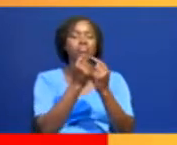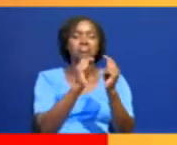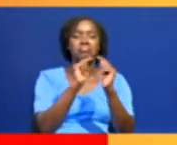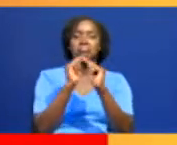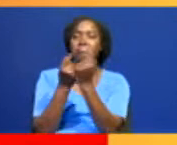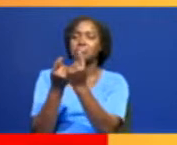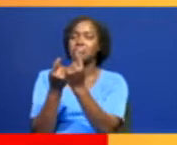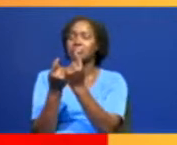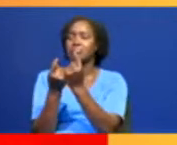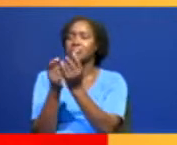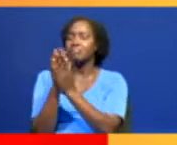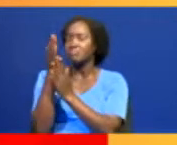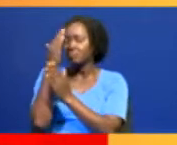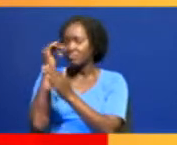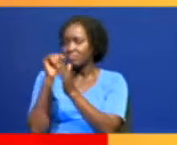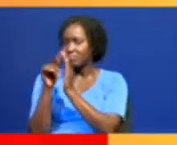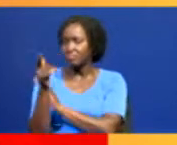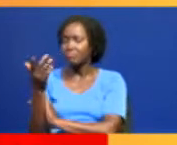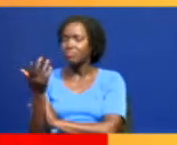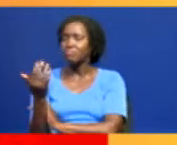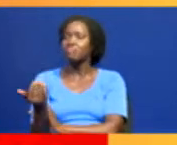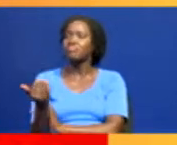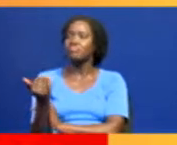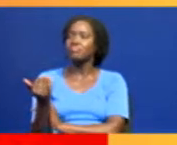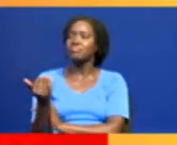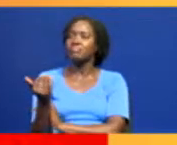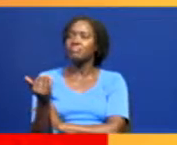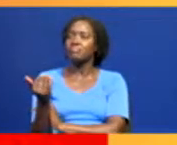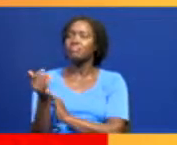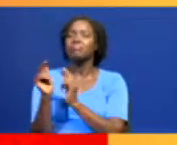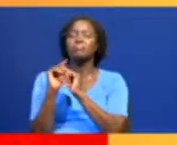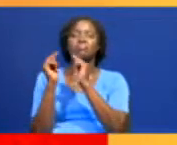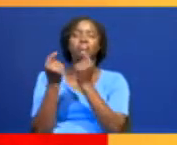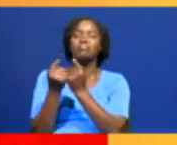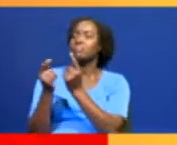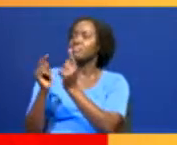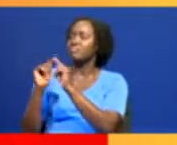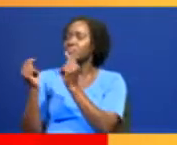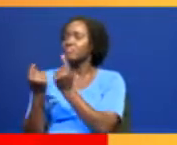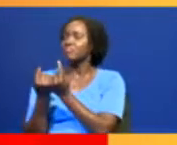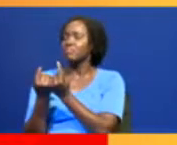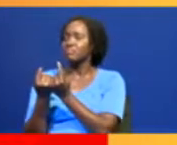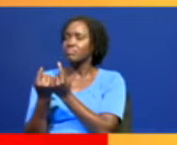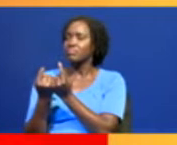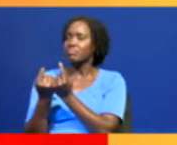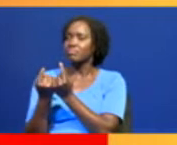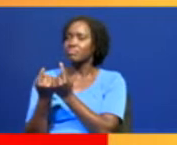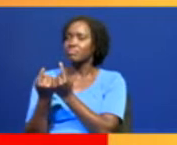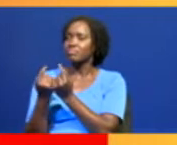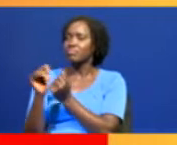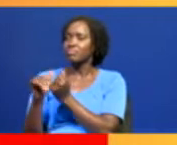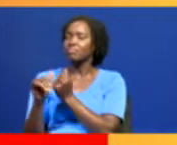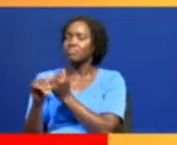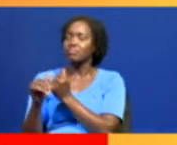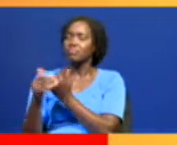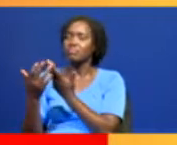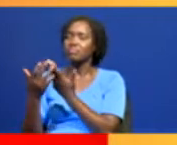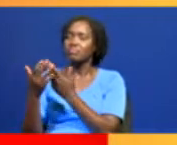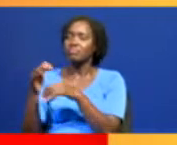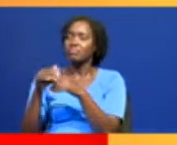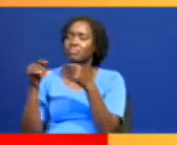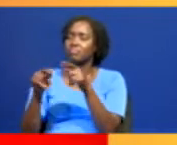maana ukiingia unakuta kwamba sasa tuna makabila kadhaa na kadhaa ambao sasa wanajiita